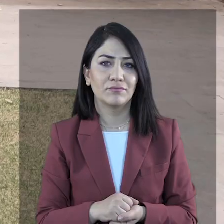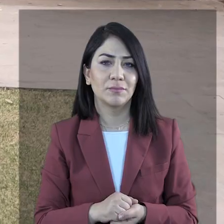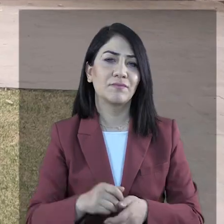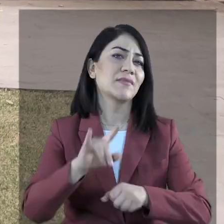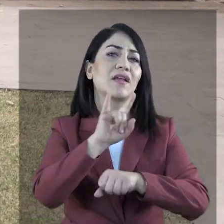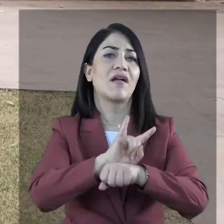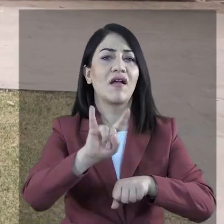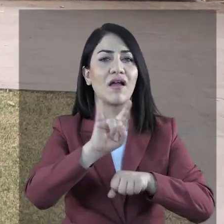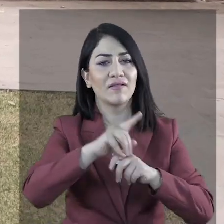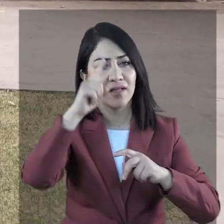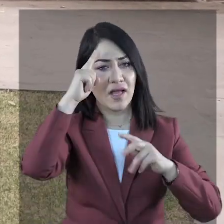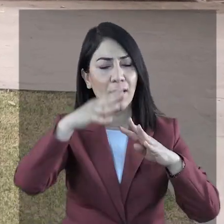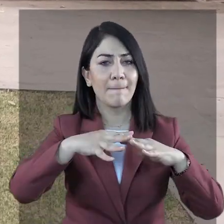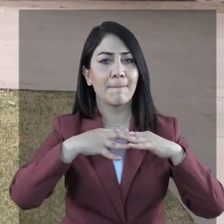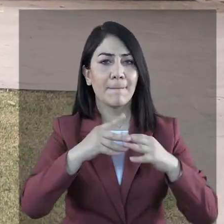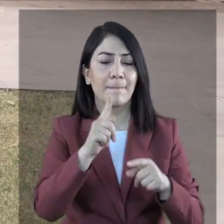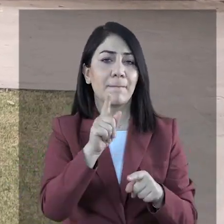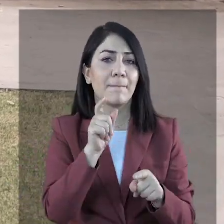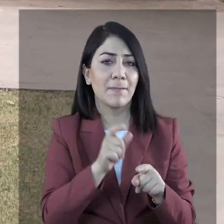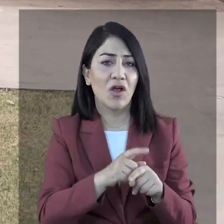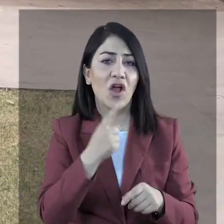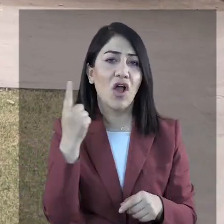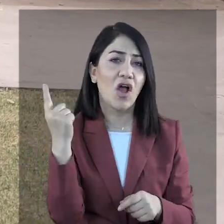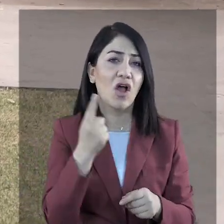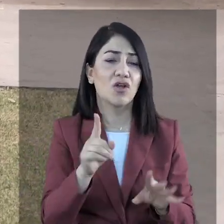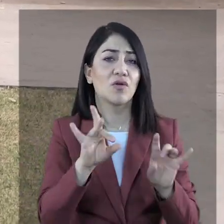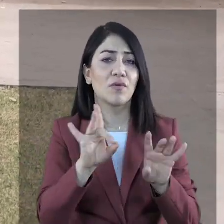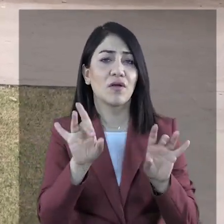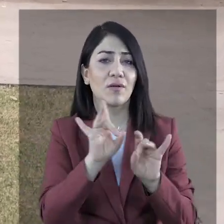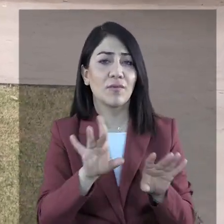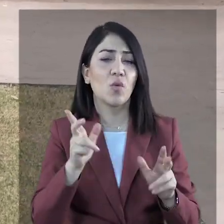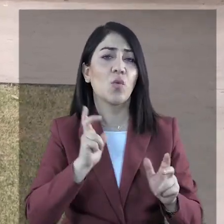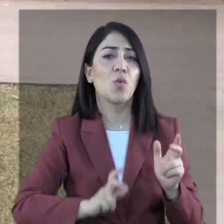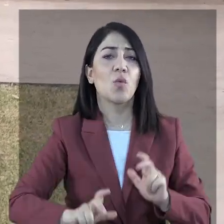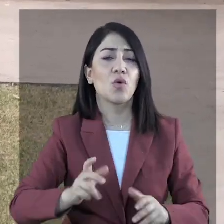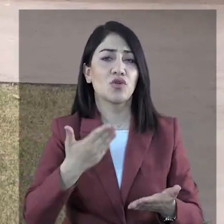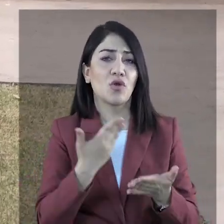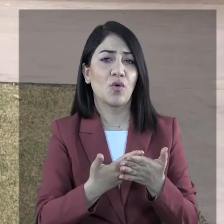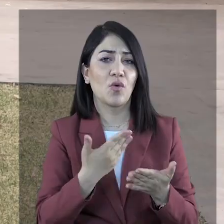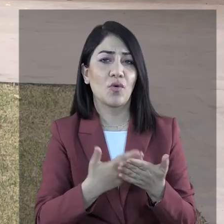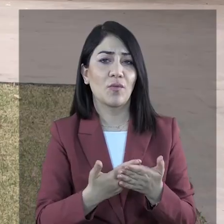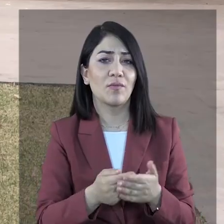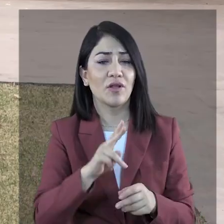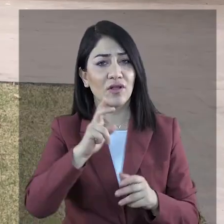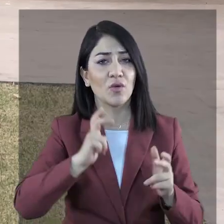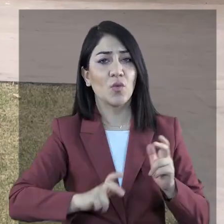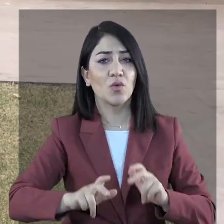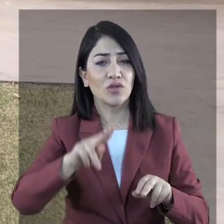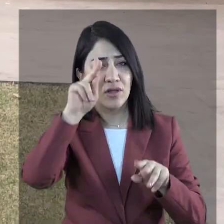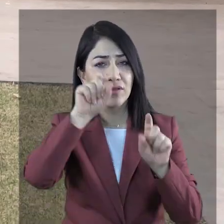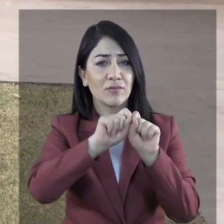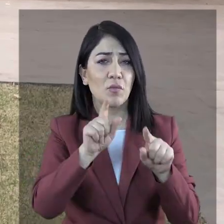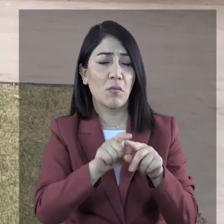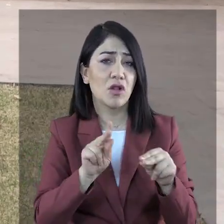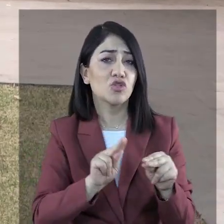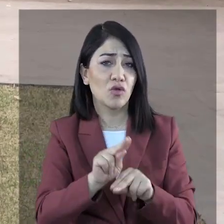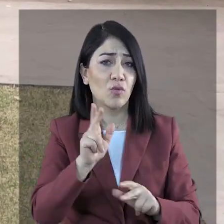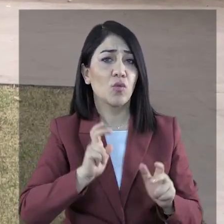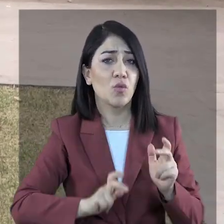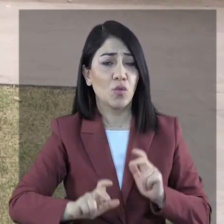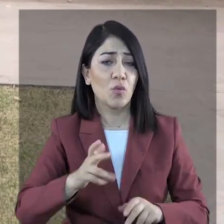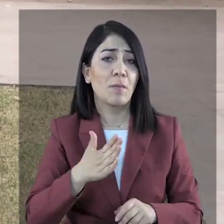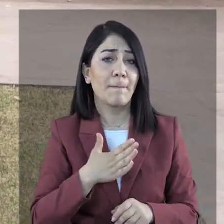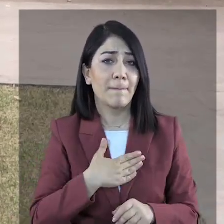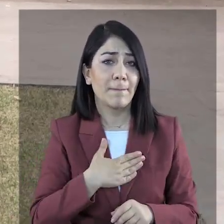Լինելով արհեստական բանականության ինժեներ, առաջին հերթին կներկայացնեմ ուսուցչի օրինակը, այսինքն երբ գնում ենք դպրոց եւ ուսուցիչում ես ինչ-որ բան է